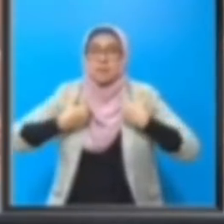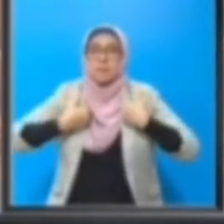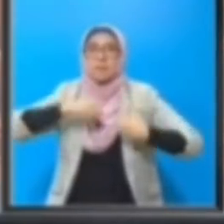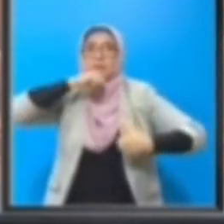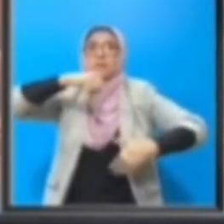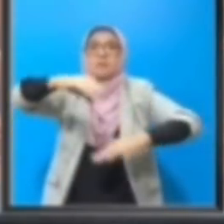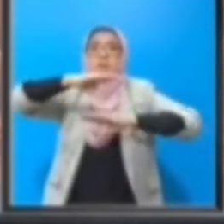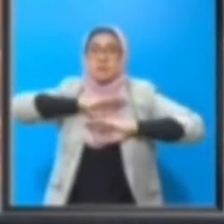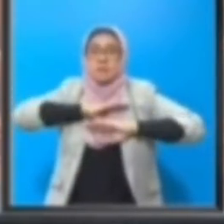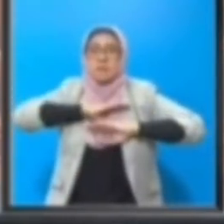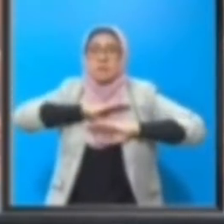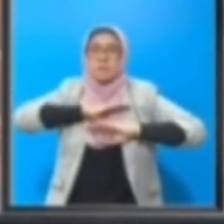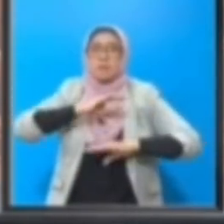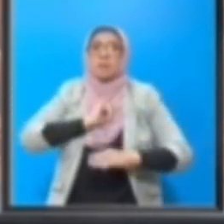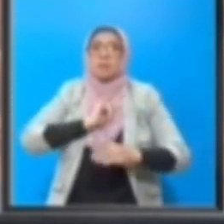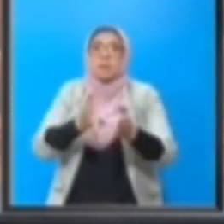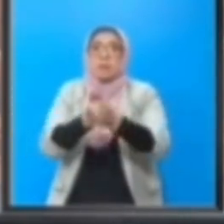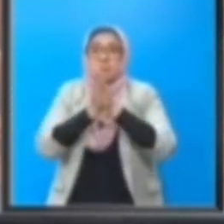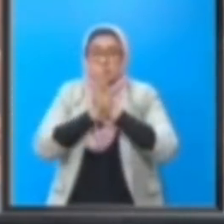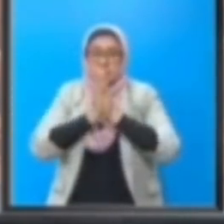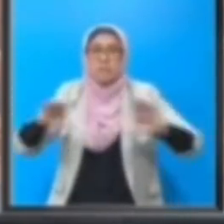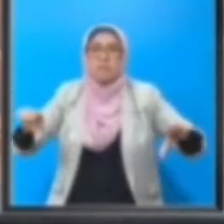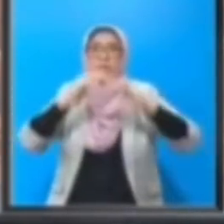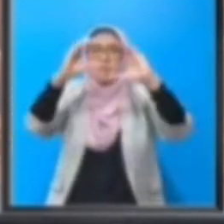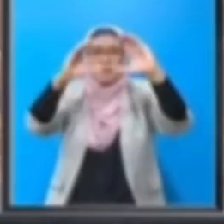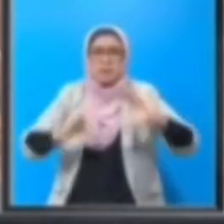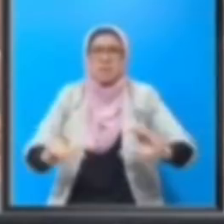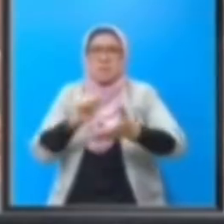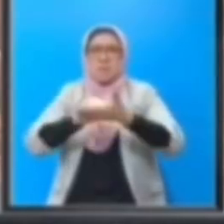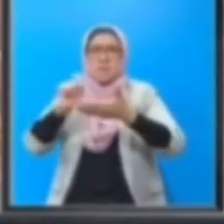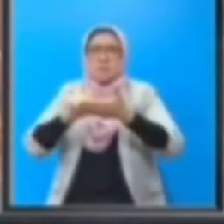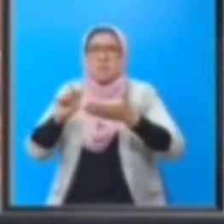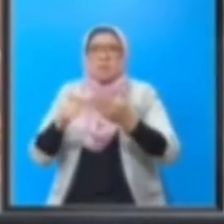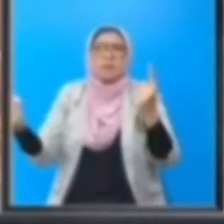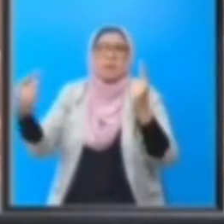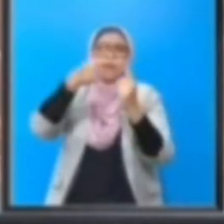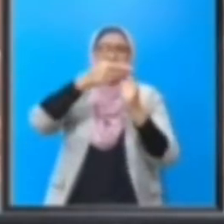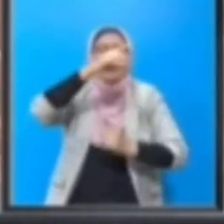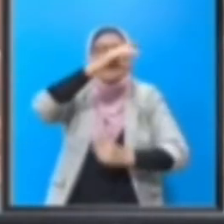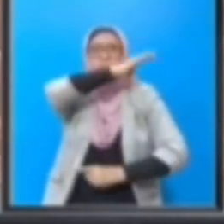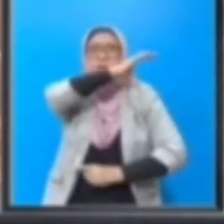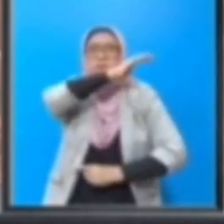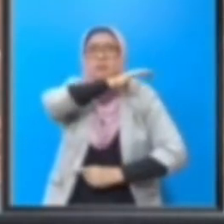minta supaya buat cara bertulis kepada Speaker tidak puas hatian.